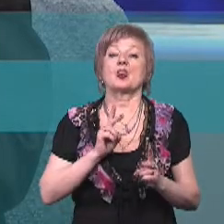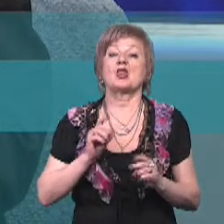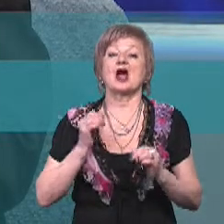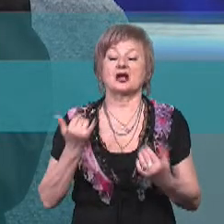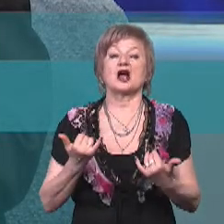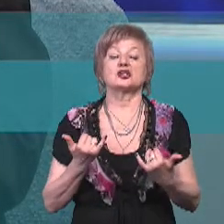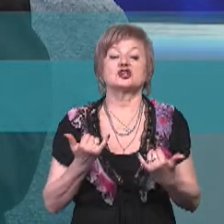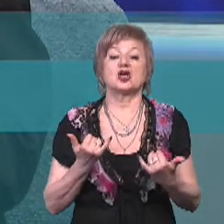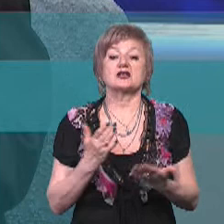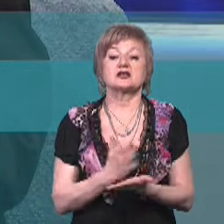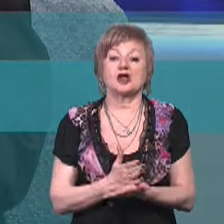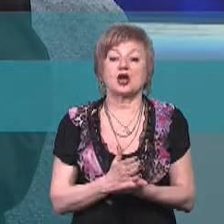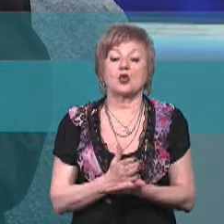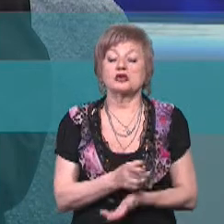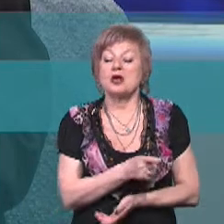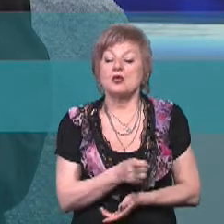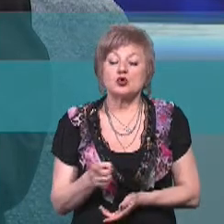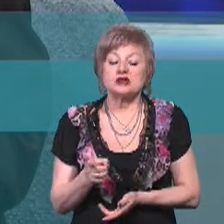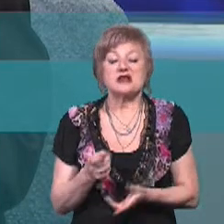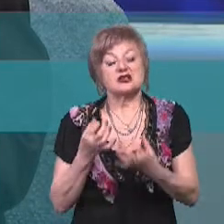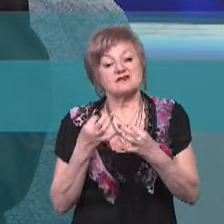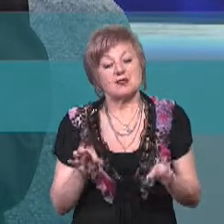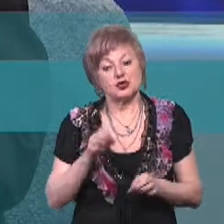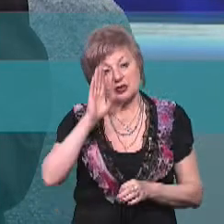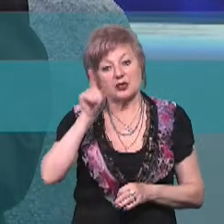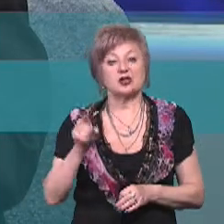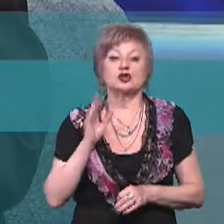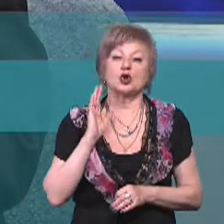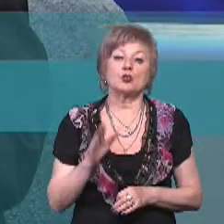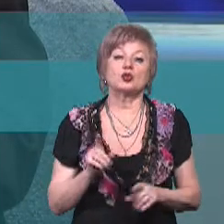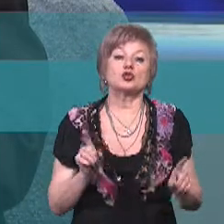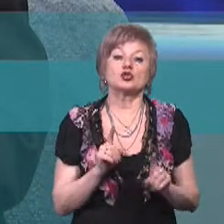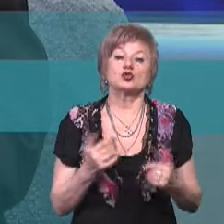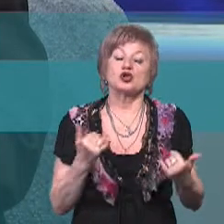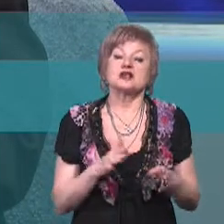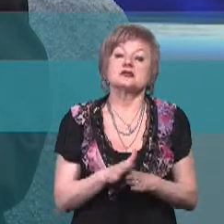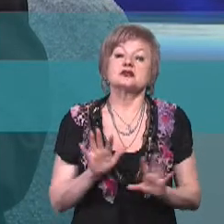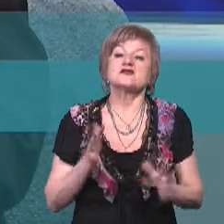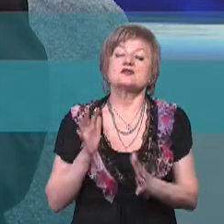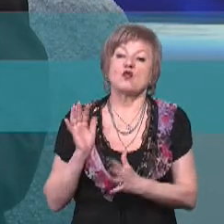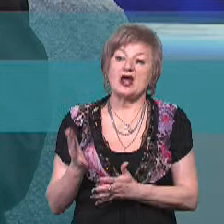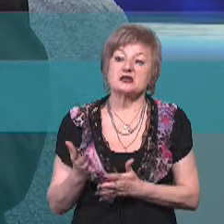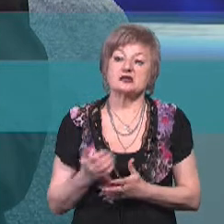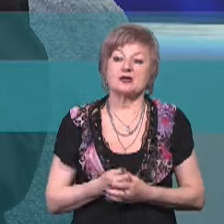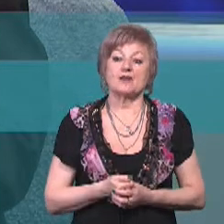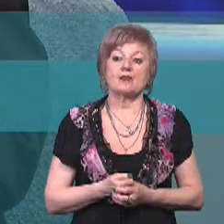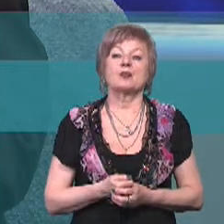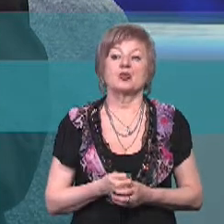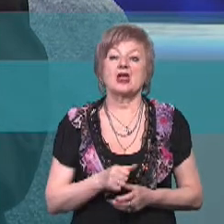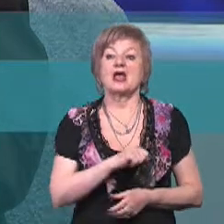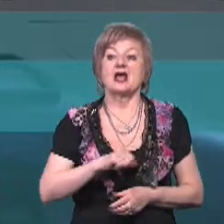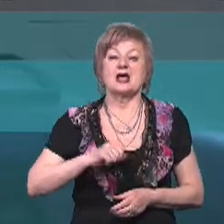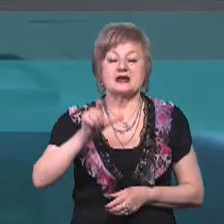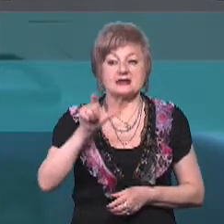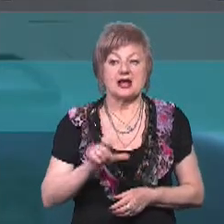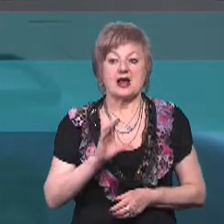зараз знаходиться процес звільнення Євгенія Панова і що наразі відбувається в цьому процесі? Ну, сам Євген, як вже